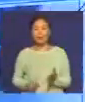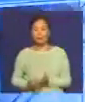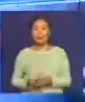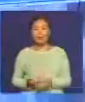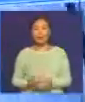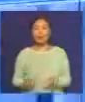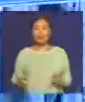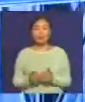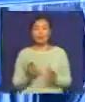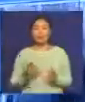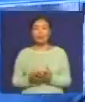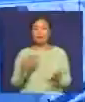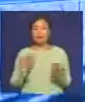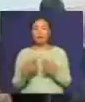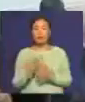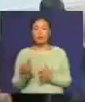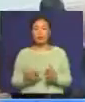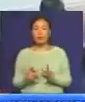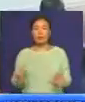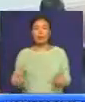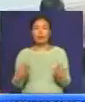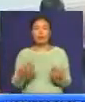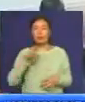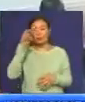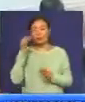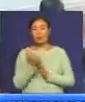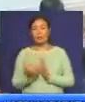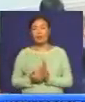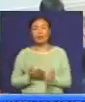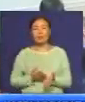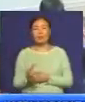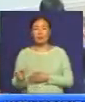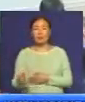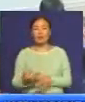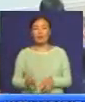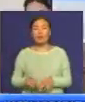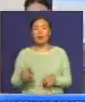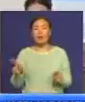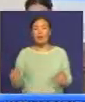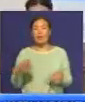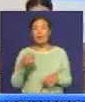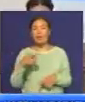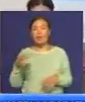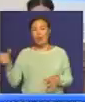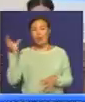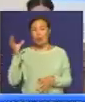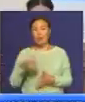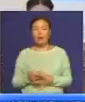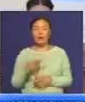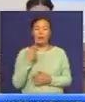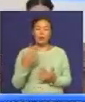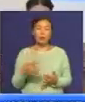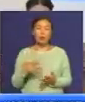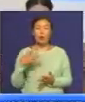заседания рассмотрены и обсуждены вопросы реализации государственных программ по направлению развития сферы образований науки говорилось на